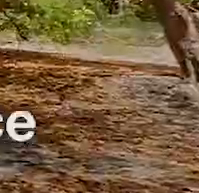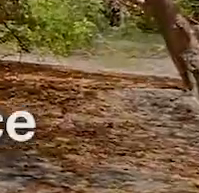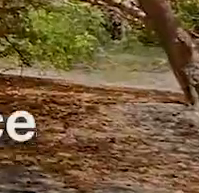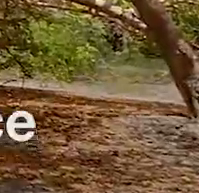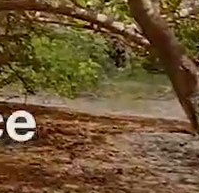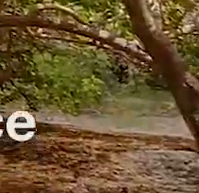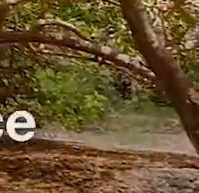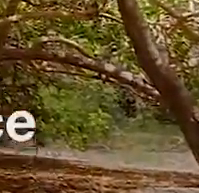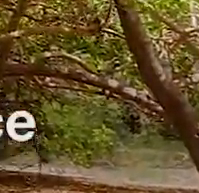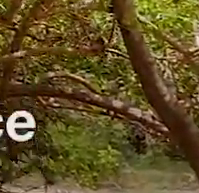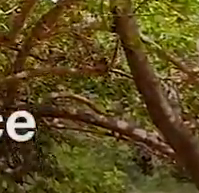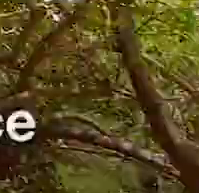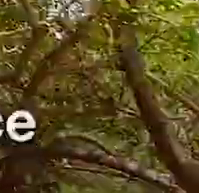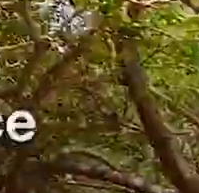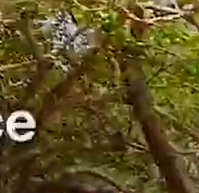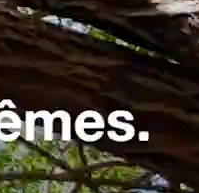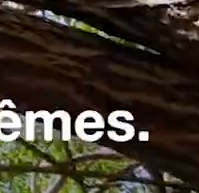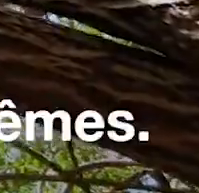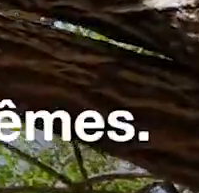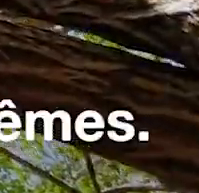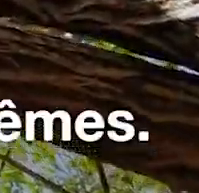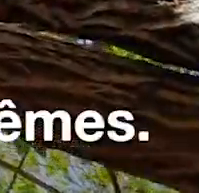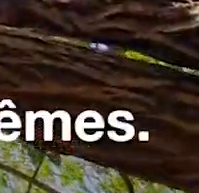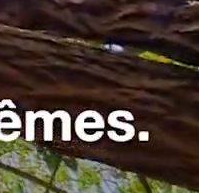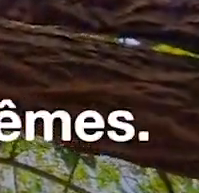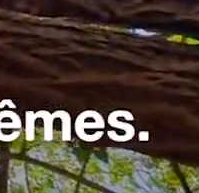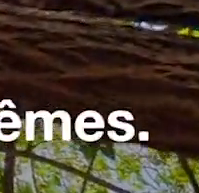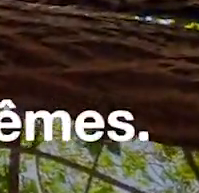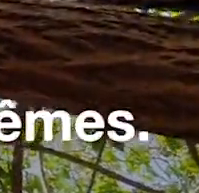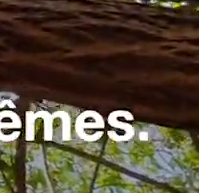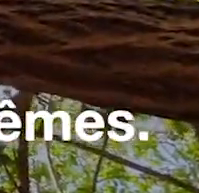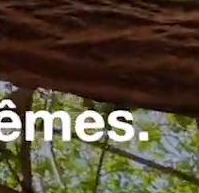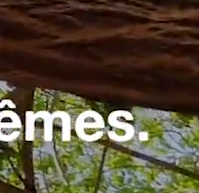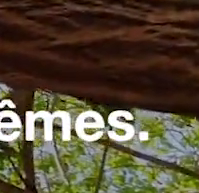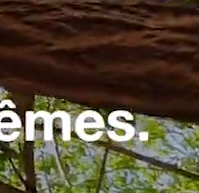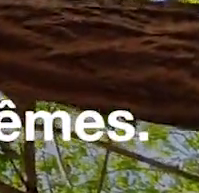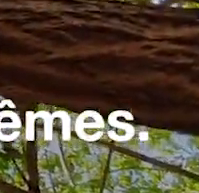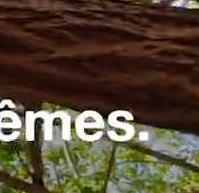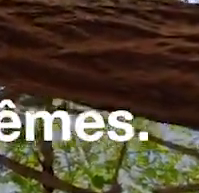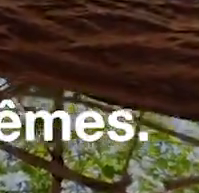Nous œuvrons à l'émergence de la nation Guadeloupe. Pour nos enfants et pour nous-mêmes.